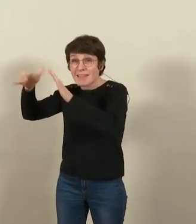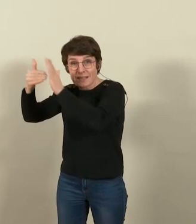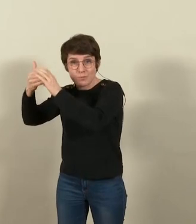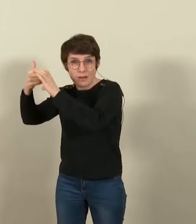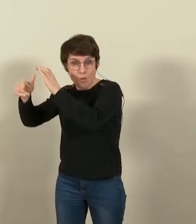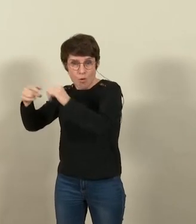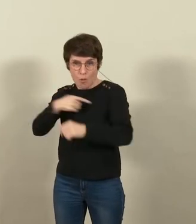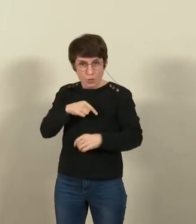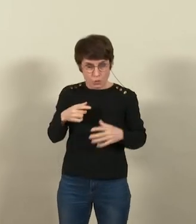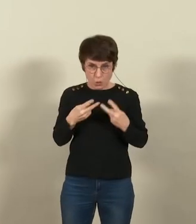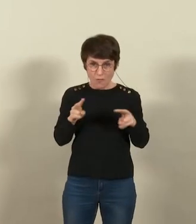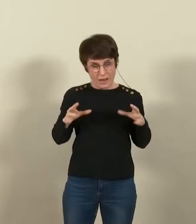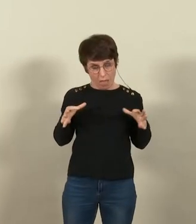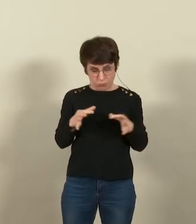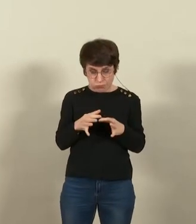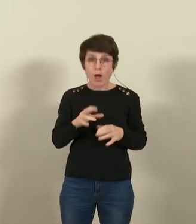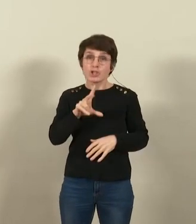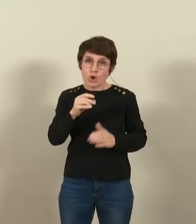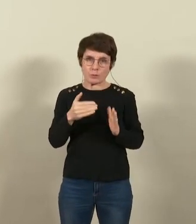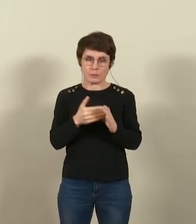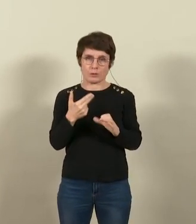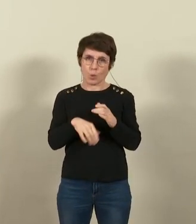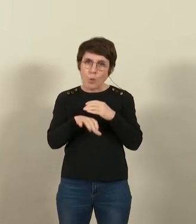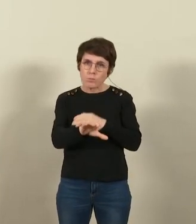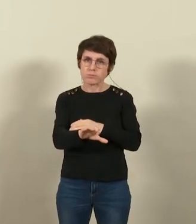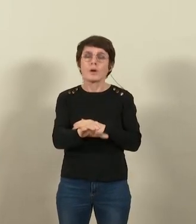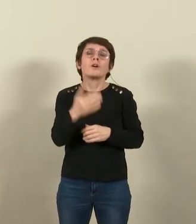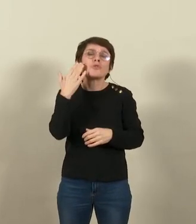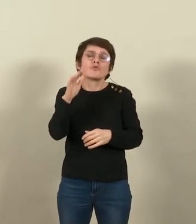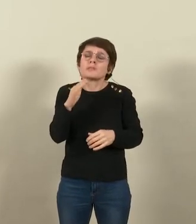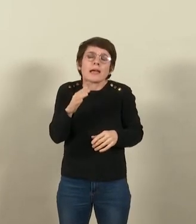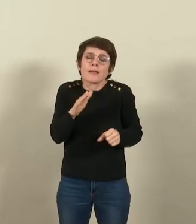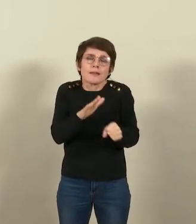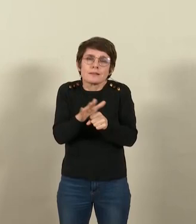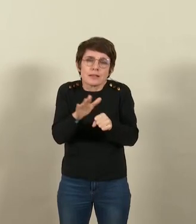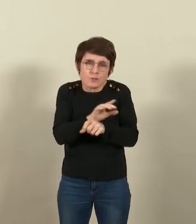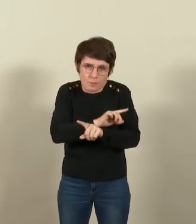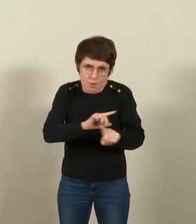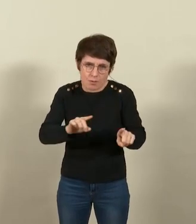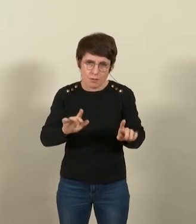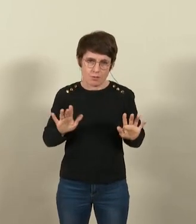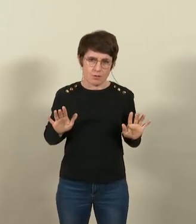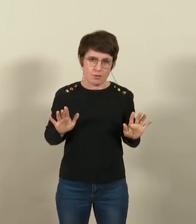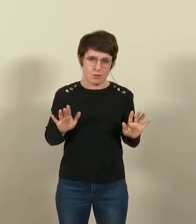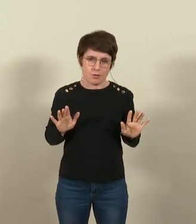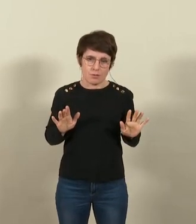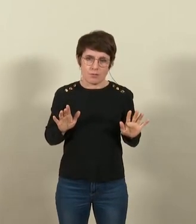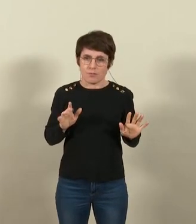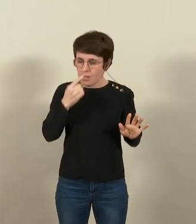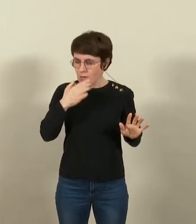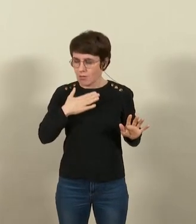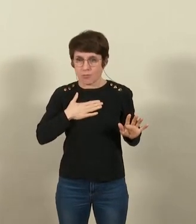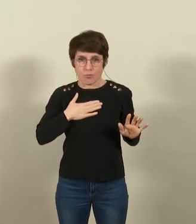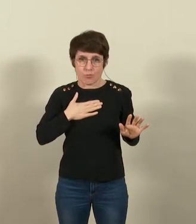vient rajouter mettre 30000 € dans ce budget là je dis pas que c'est suffisant et effectivement pour moi comme comme d'autres